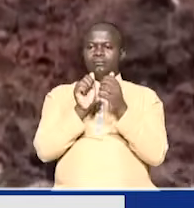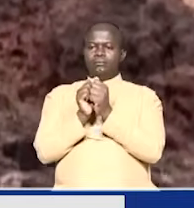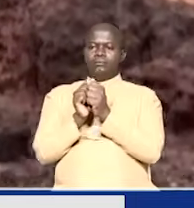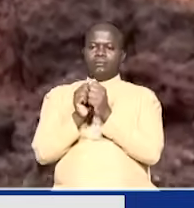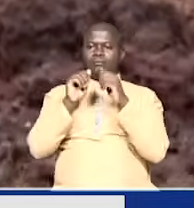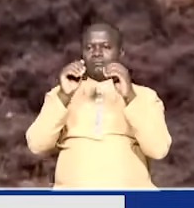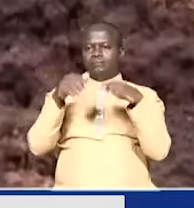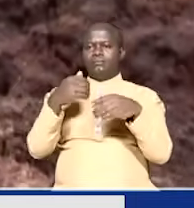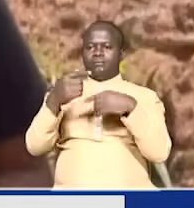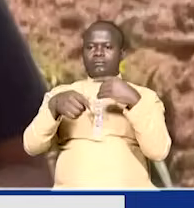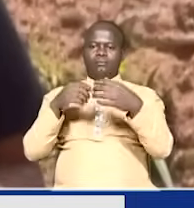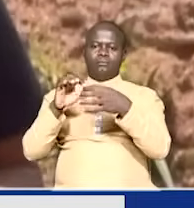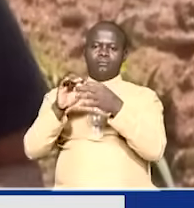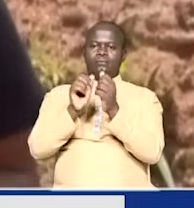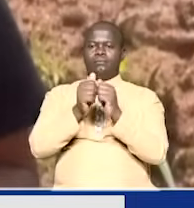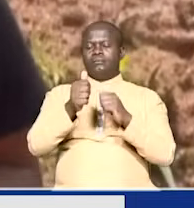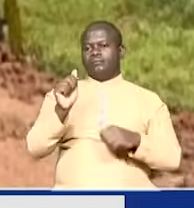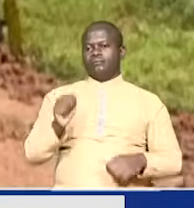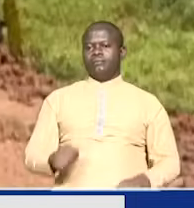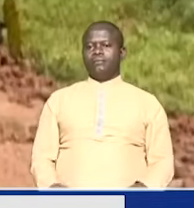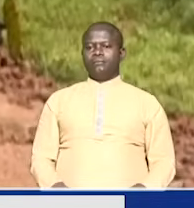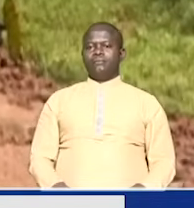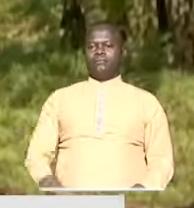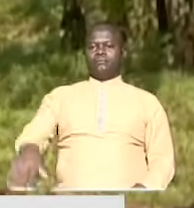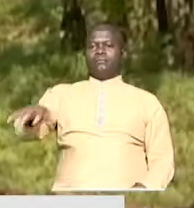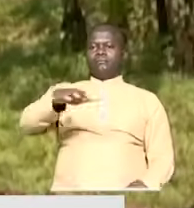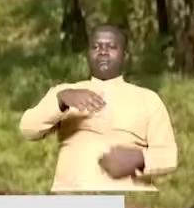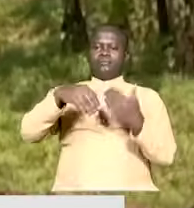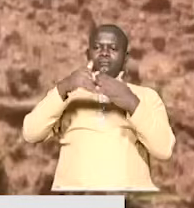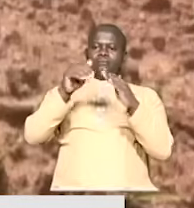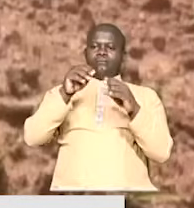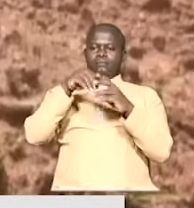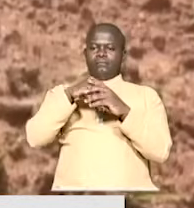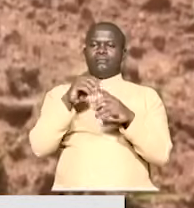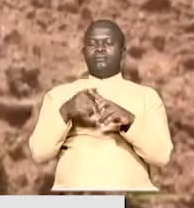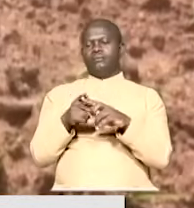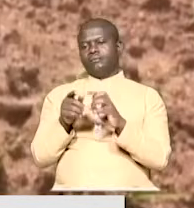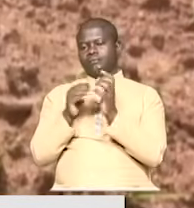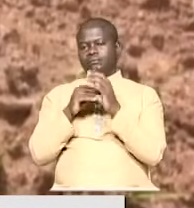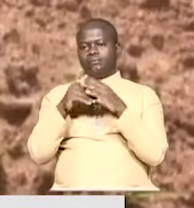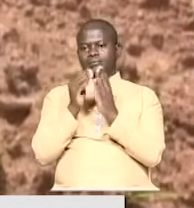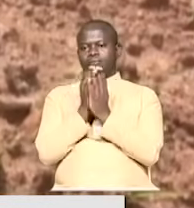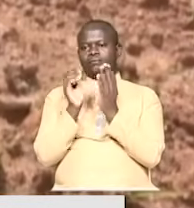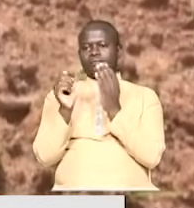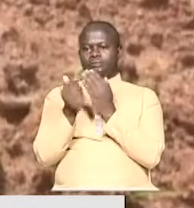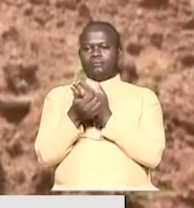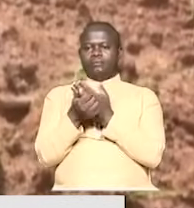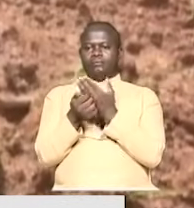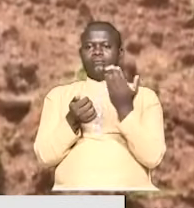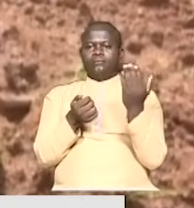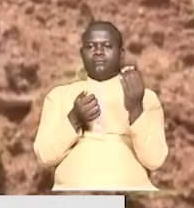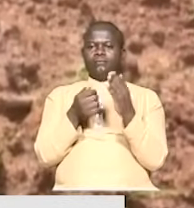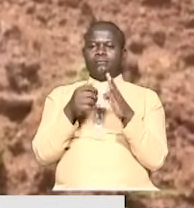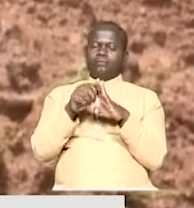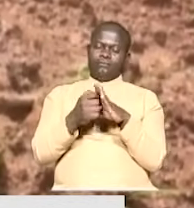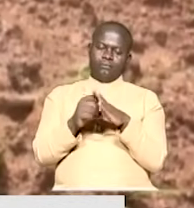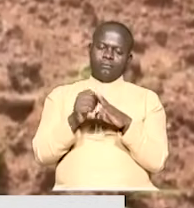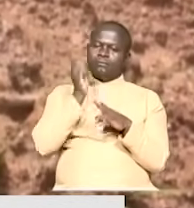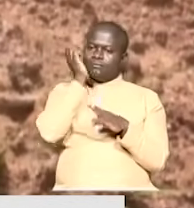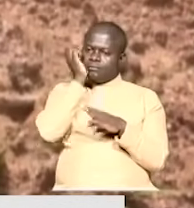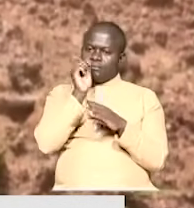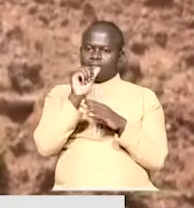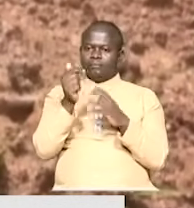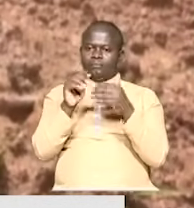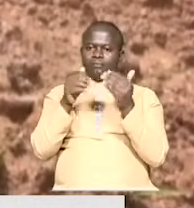no gukomeza gufatanya nabo iki gishanga abaturage bahingagamo imyaka itandukanye irimo imyumbati ibitoki ibishyimbo n'indi